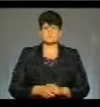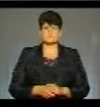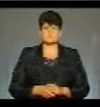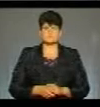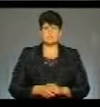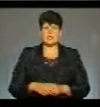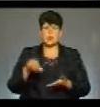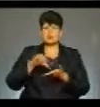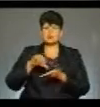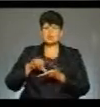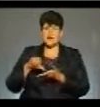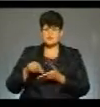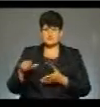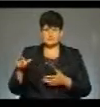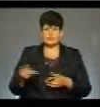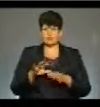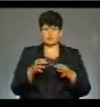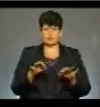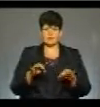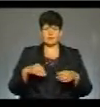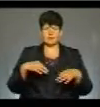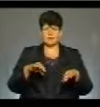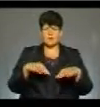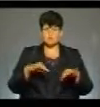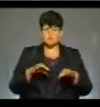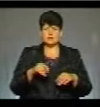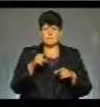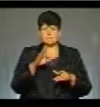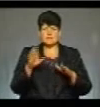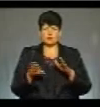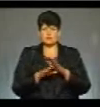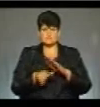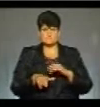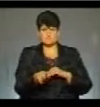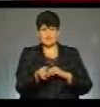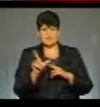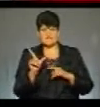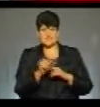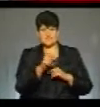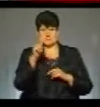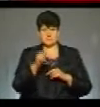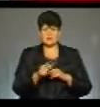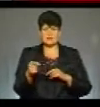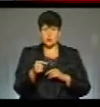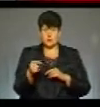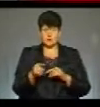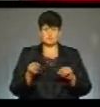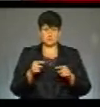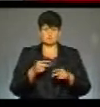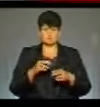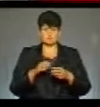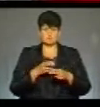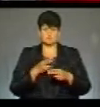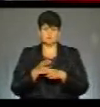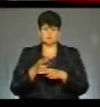11:45. Учасники акції не пропускають транспорту. Через це на Підволочиському шосе на виїзді та в'їзді з Тернополя утворилися затори.